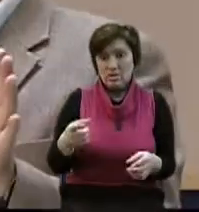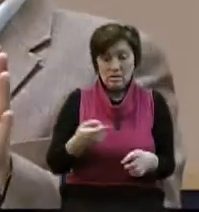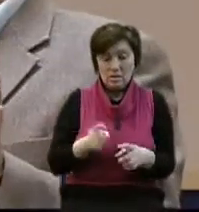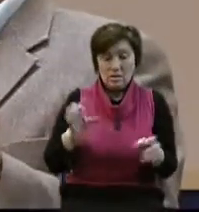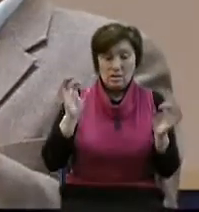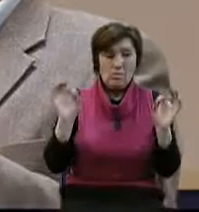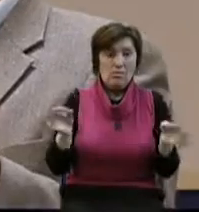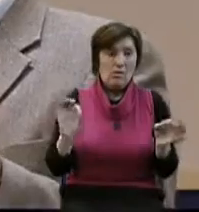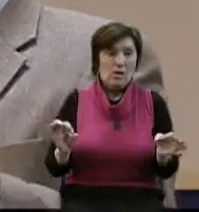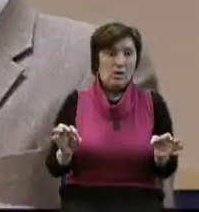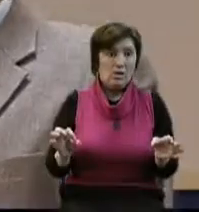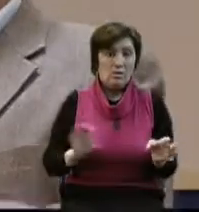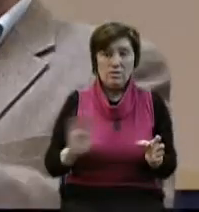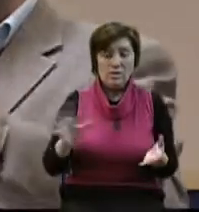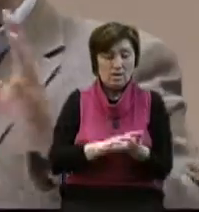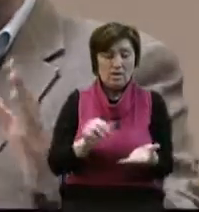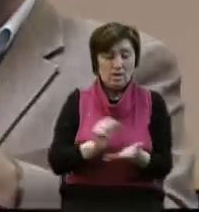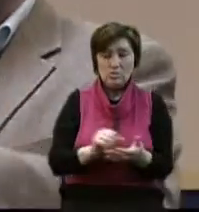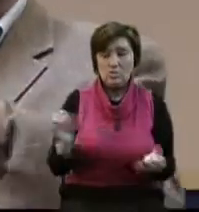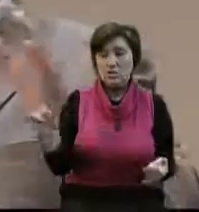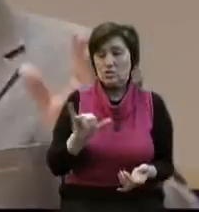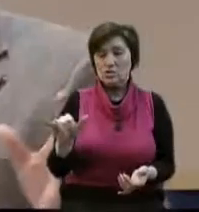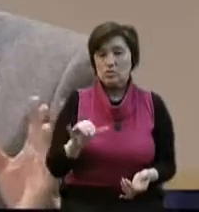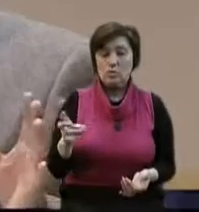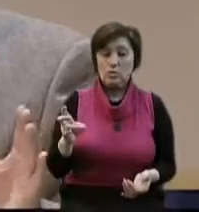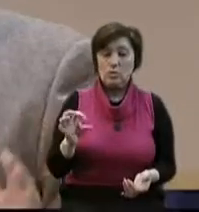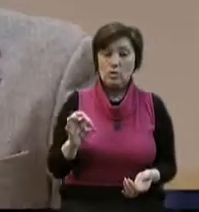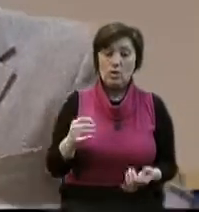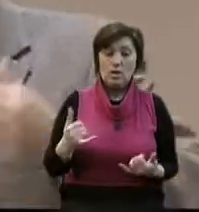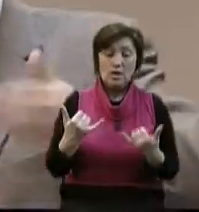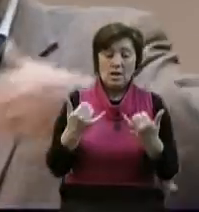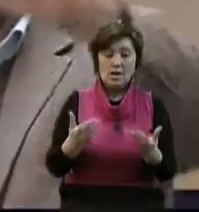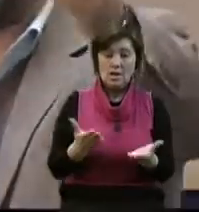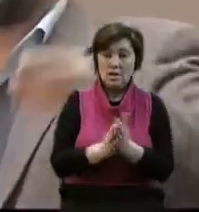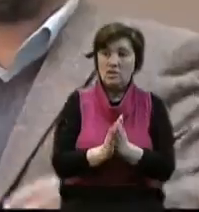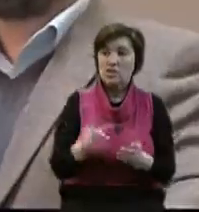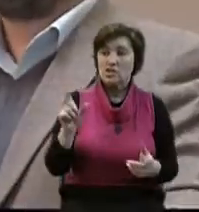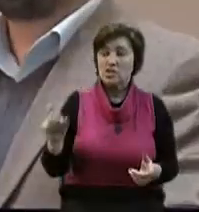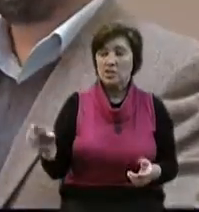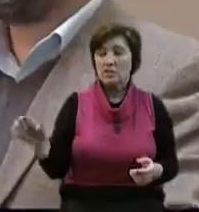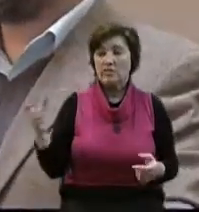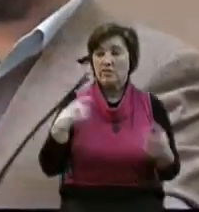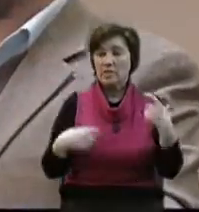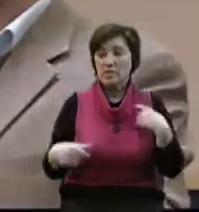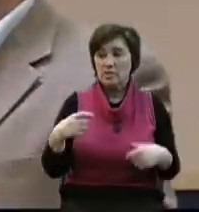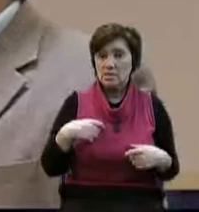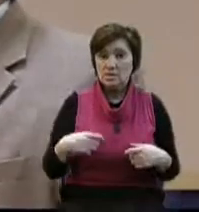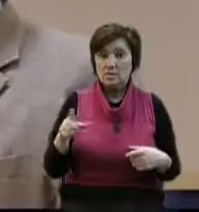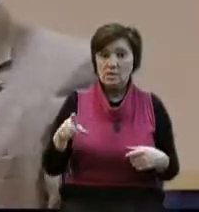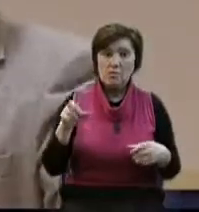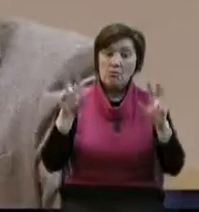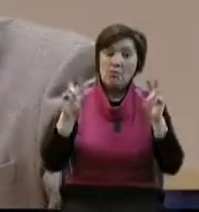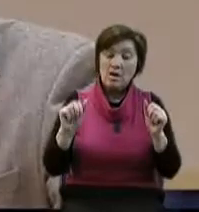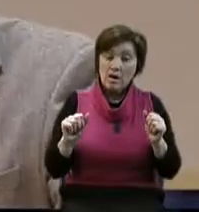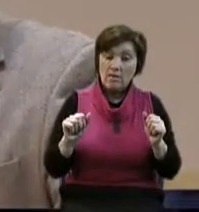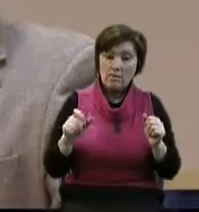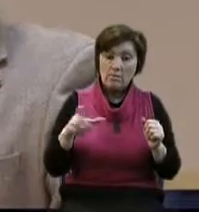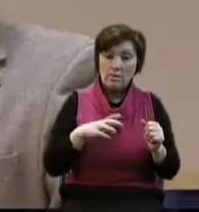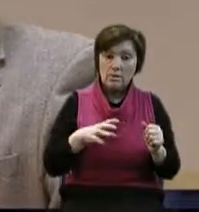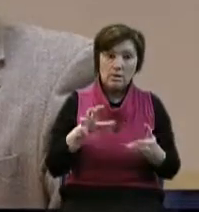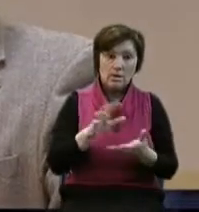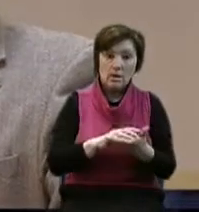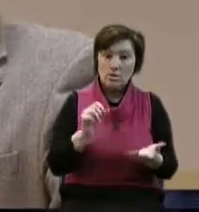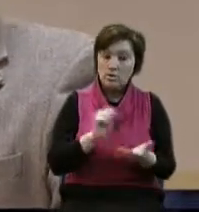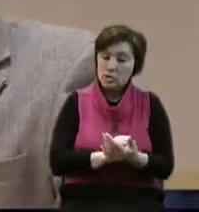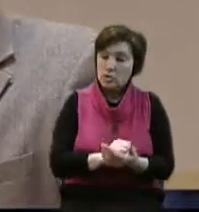считается нарушением субботы. Но для книжников и фарисеев и тех правил, которые были ими написаны, это было нарушением